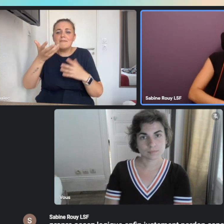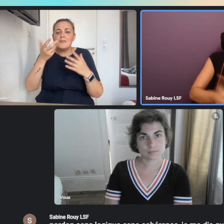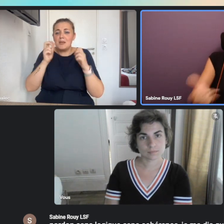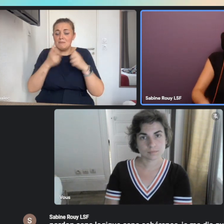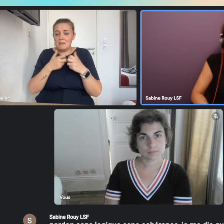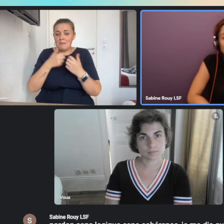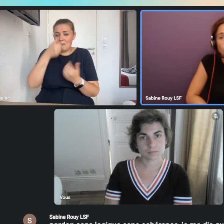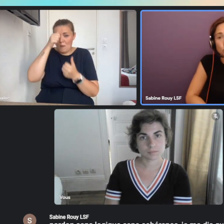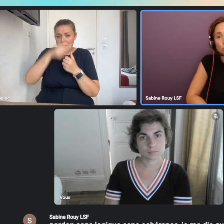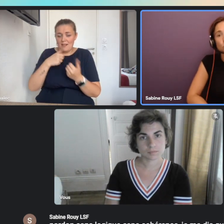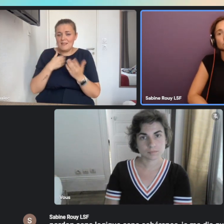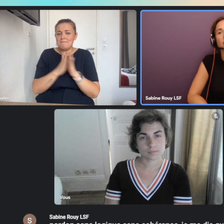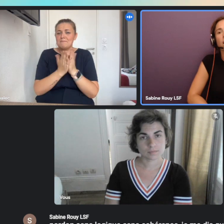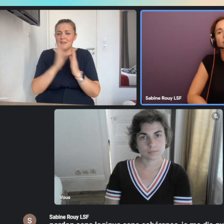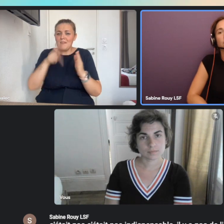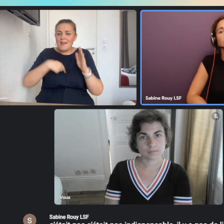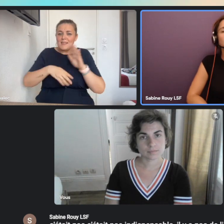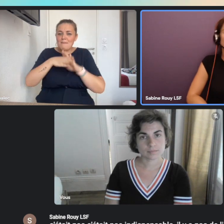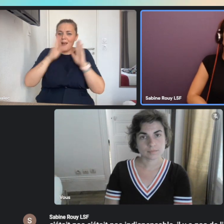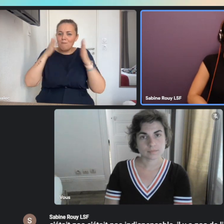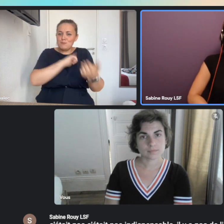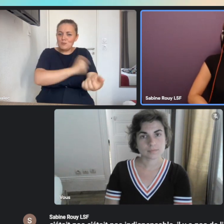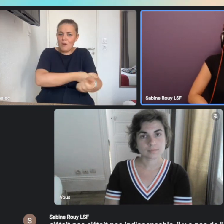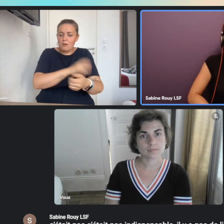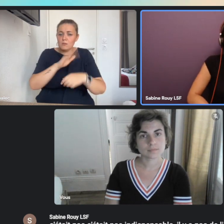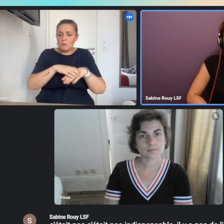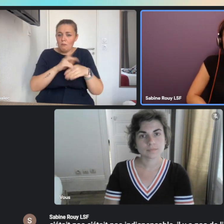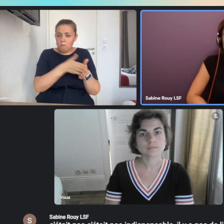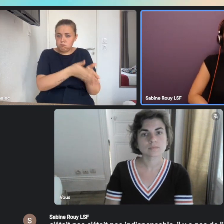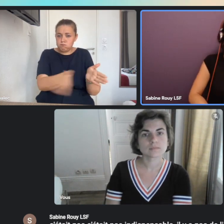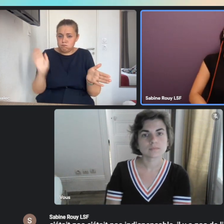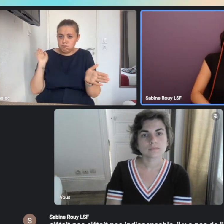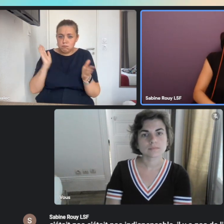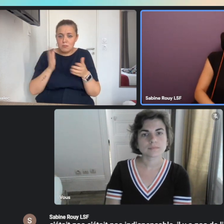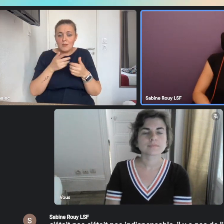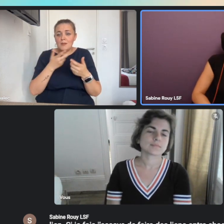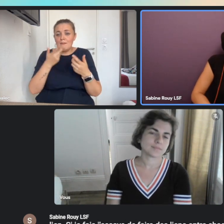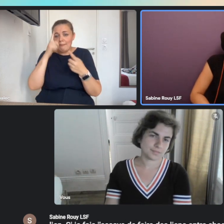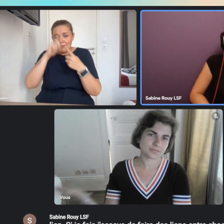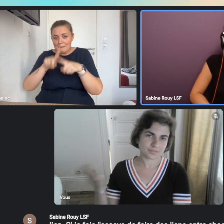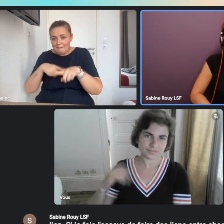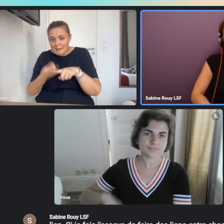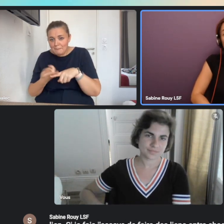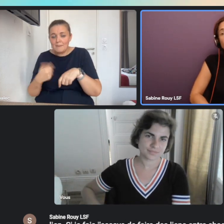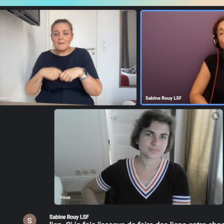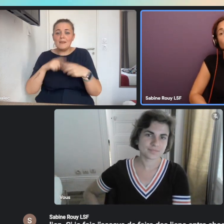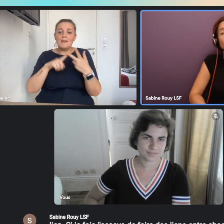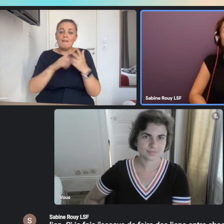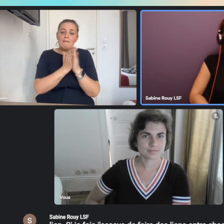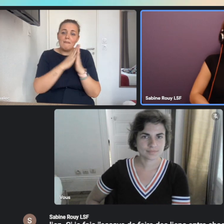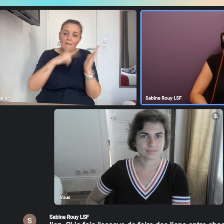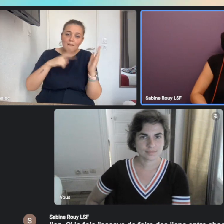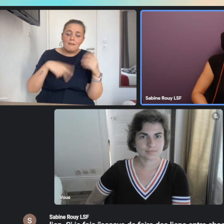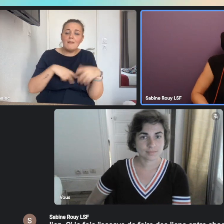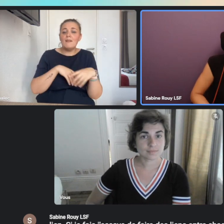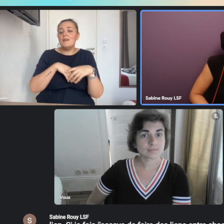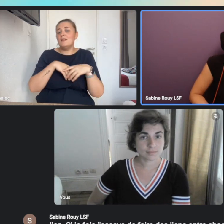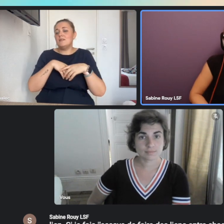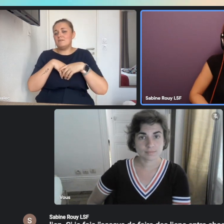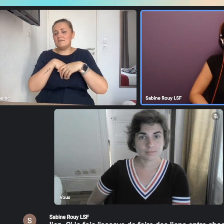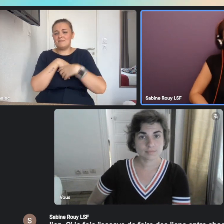et puis peut-être, quelques jours plus tard, je me souviens, par exemple, au départ, j'étais axée sur le sport et en fait, ça s'est, développé